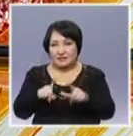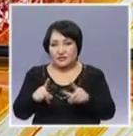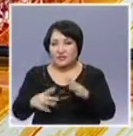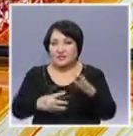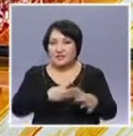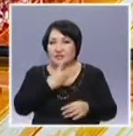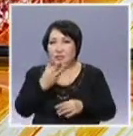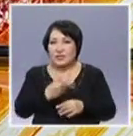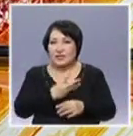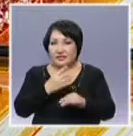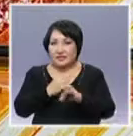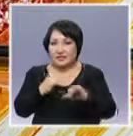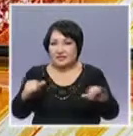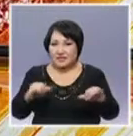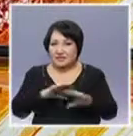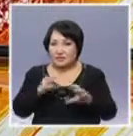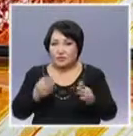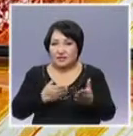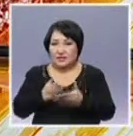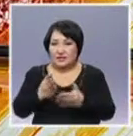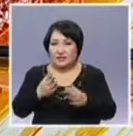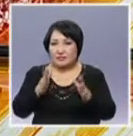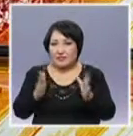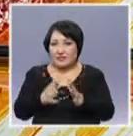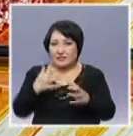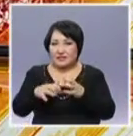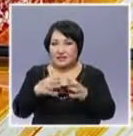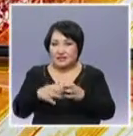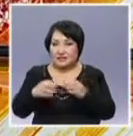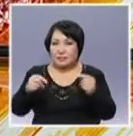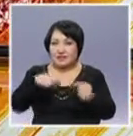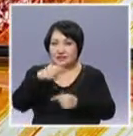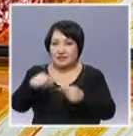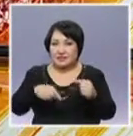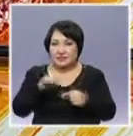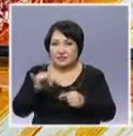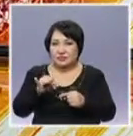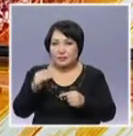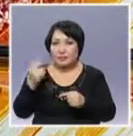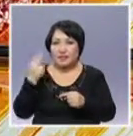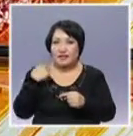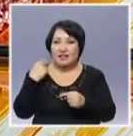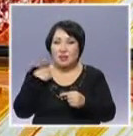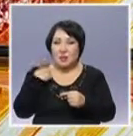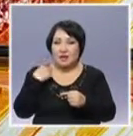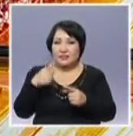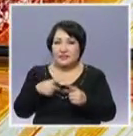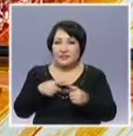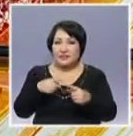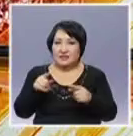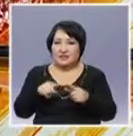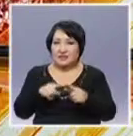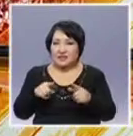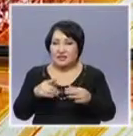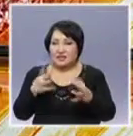малого и среднего бизнеса. И вот по налогам я останавливался, определенные